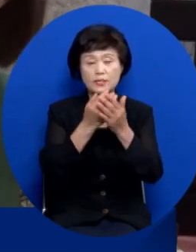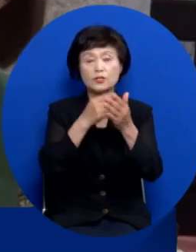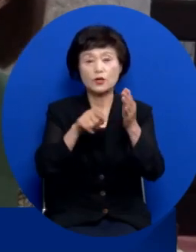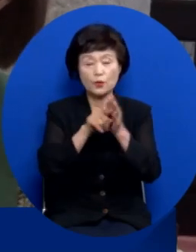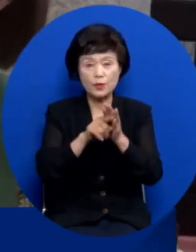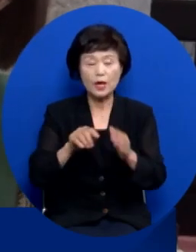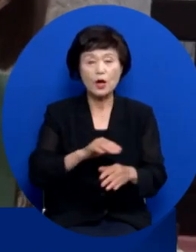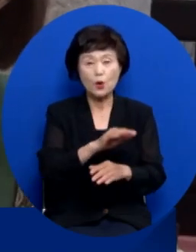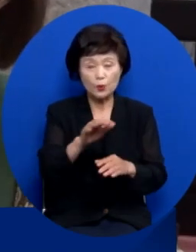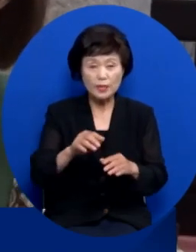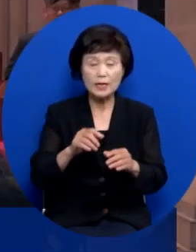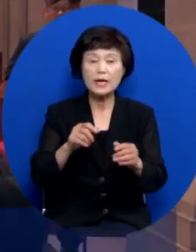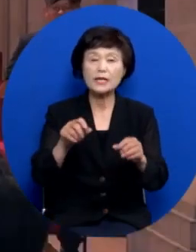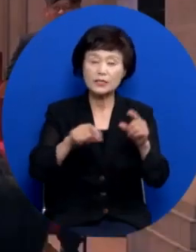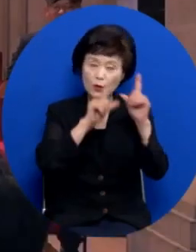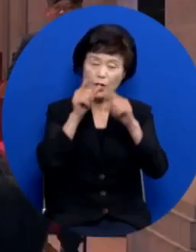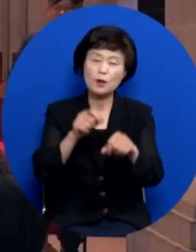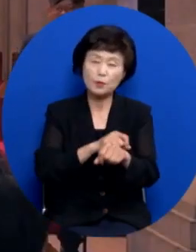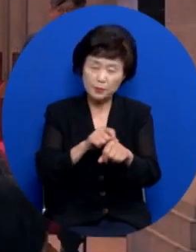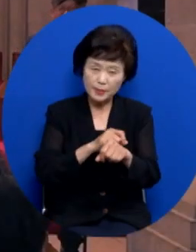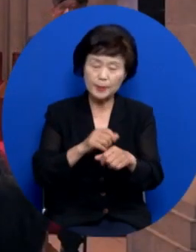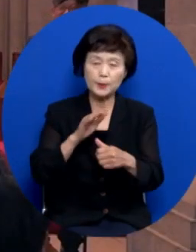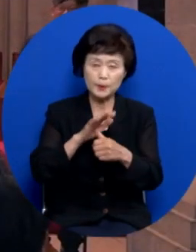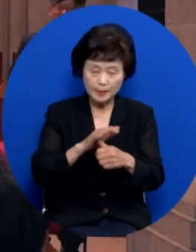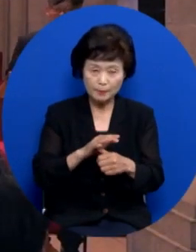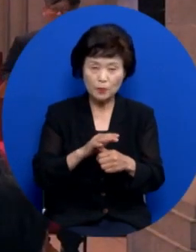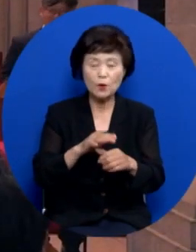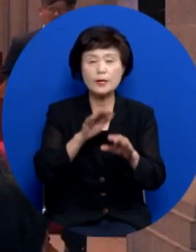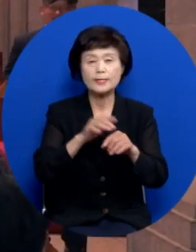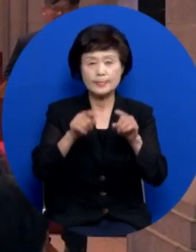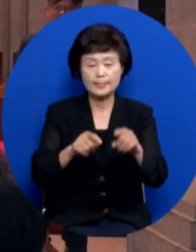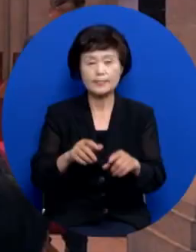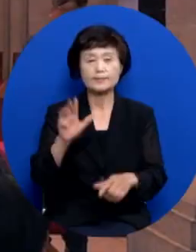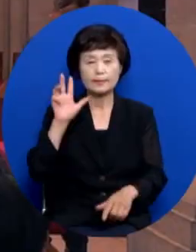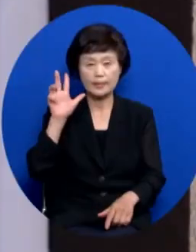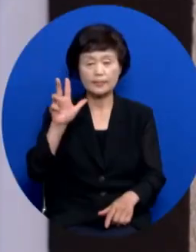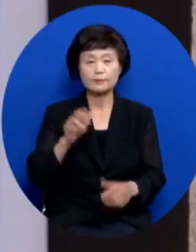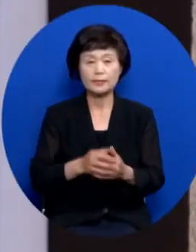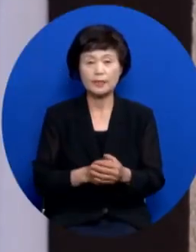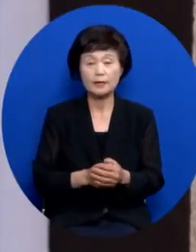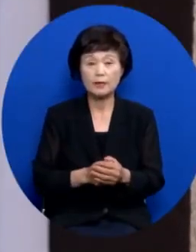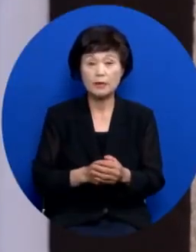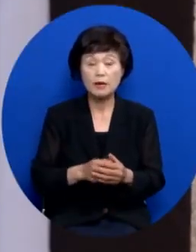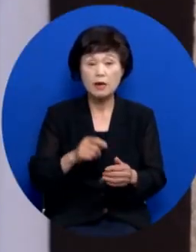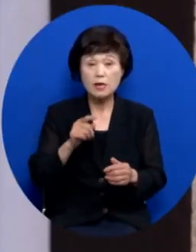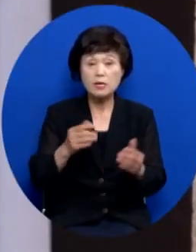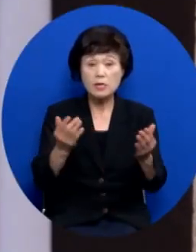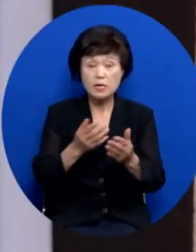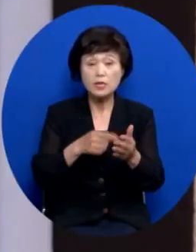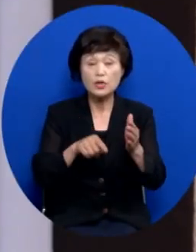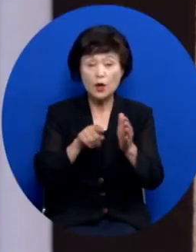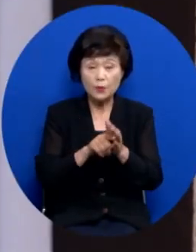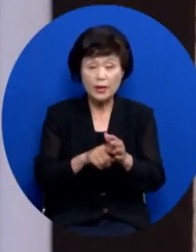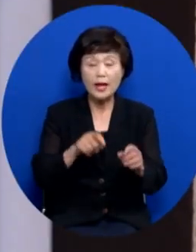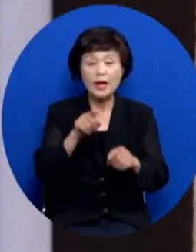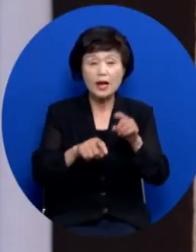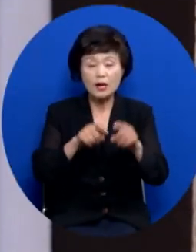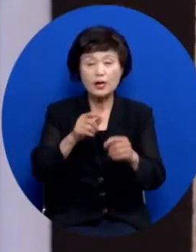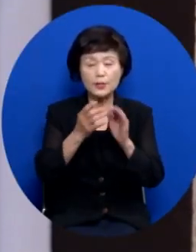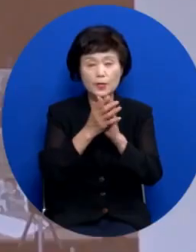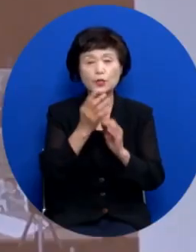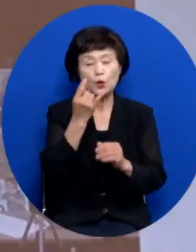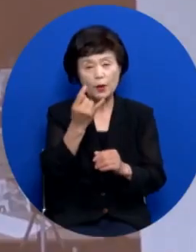삶을 살아가겠습니다. 예배 후에는 올해의 녹색교회 시상식과 생태정의를 기원하는 걷기 기도회도